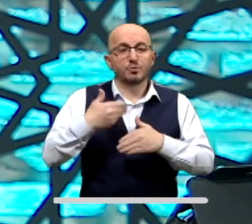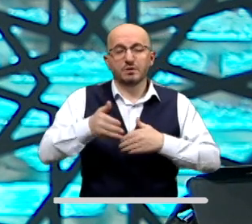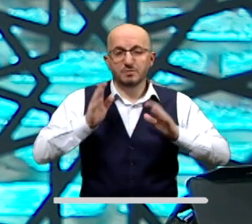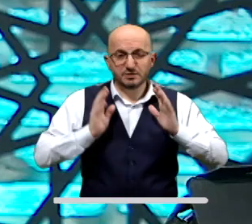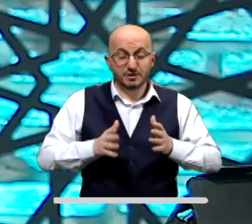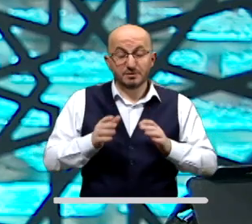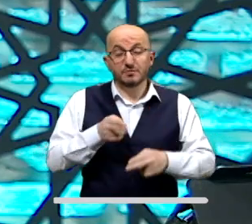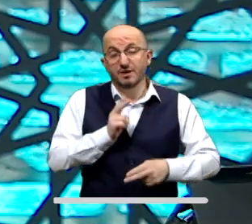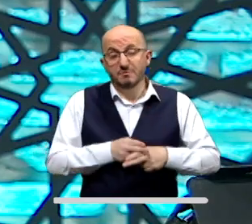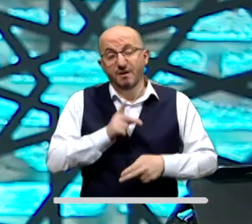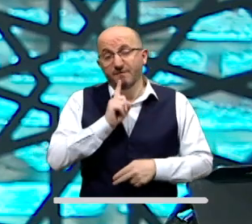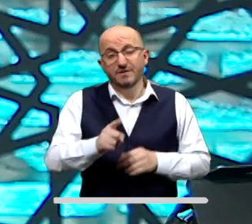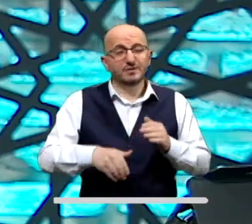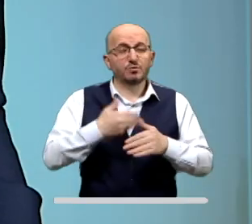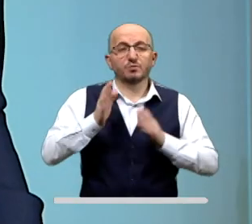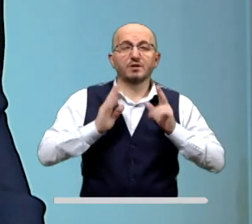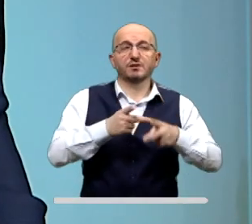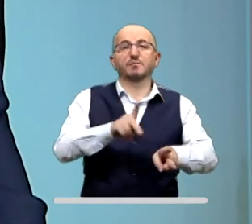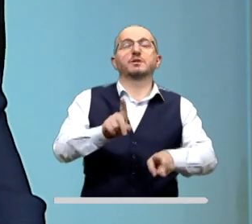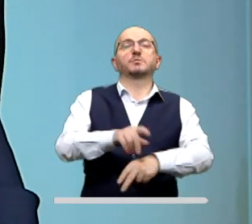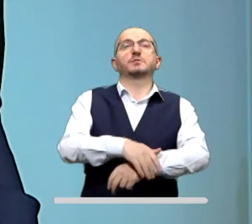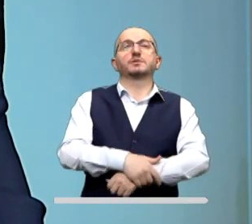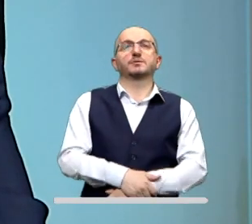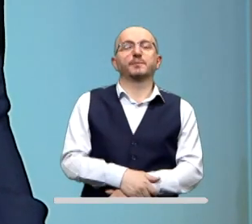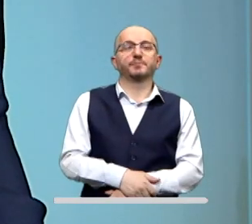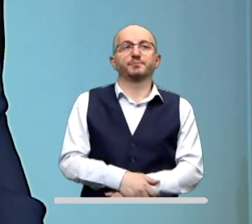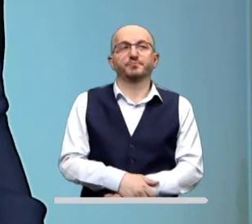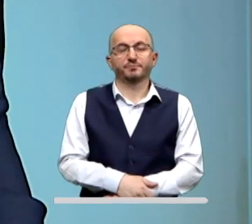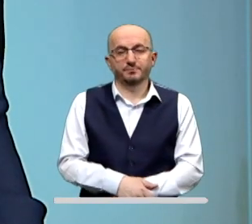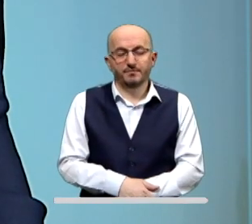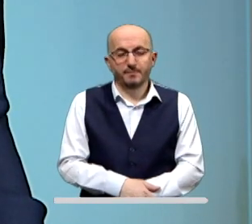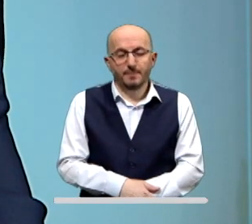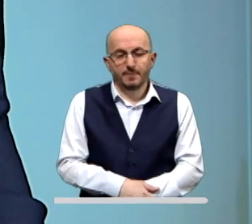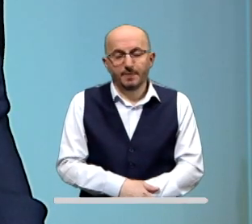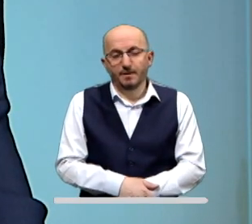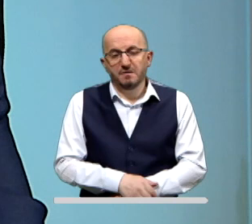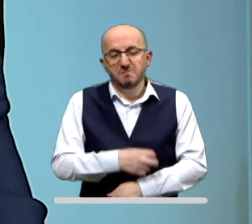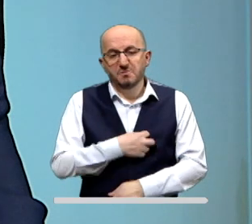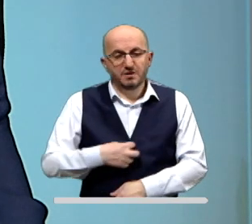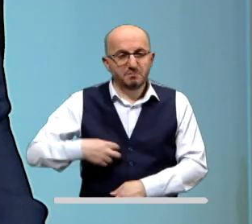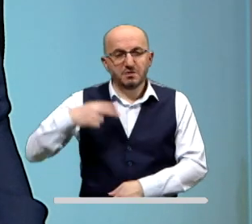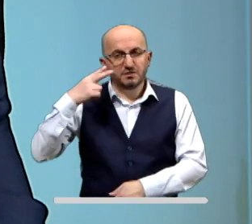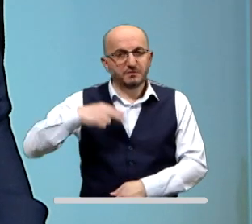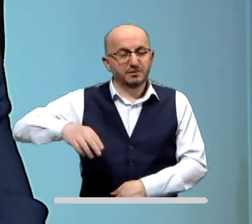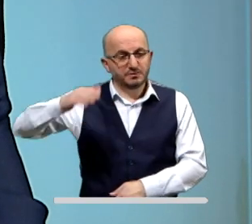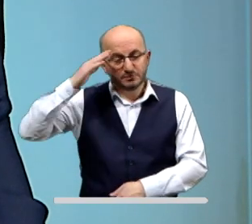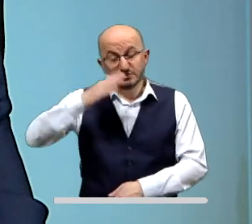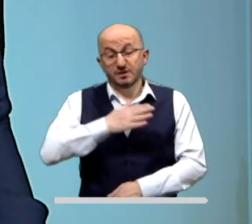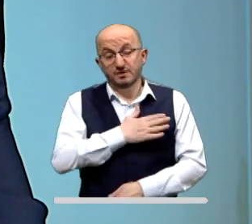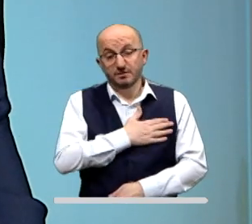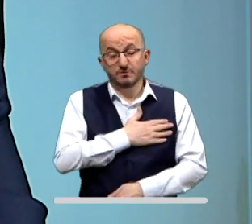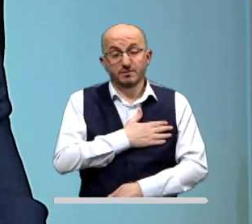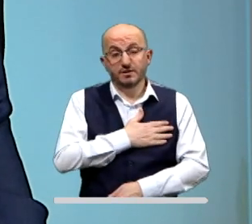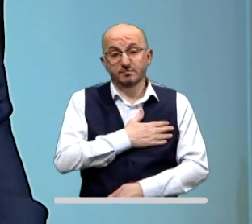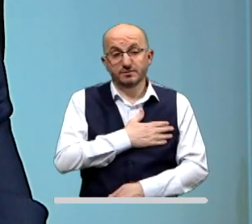hemen farzdan sonra kılabilir miyiz şimdi Hz Peygamber aleyhissalatu vesselam Efendimiz